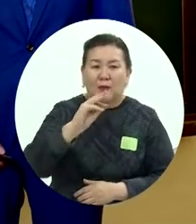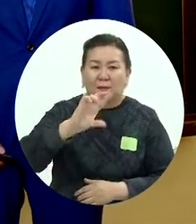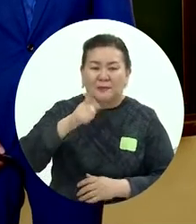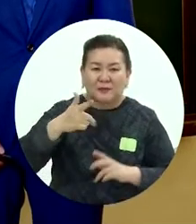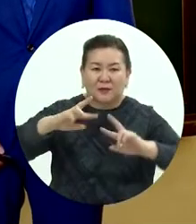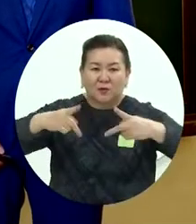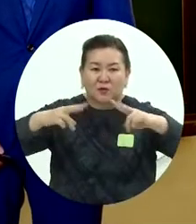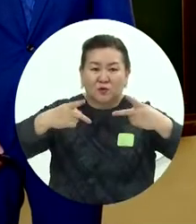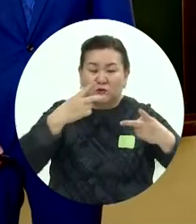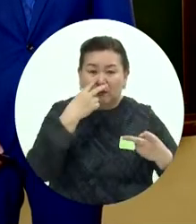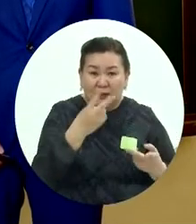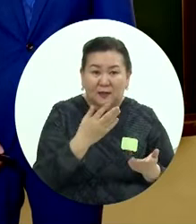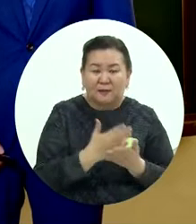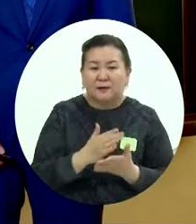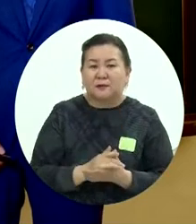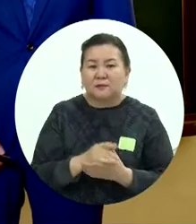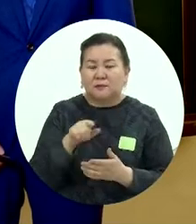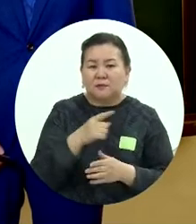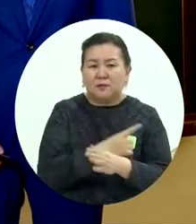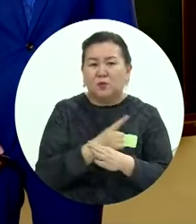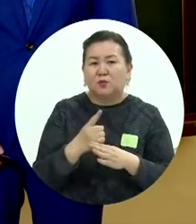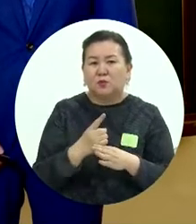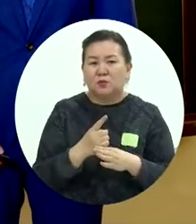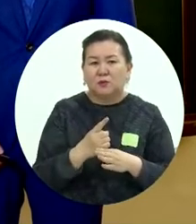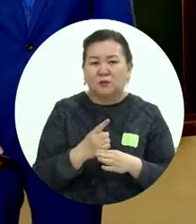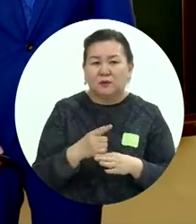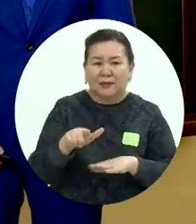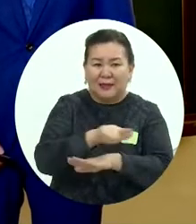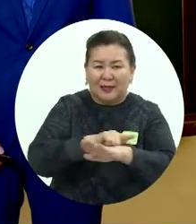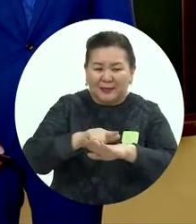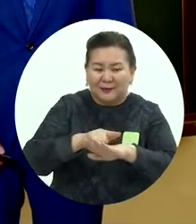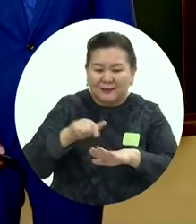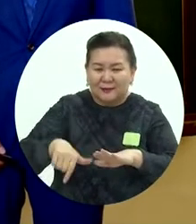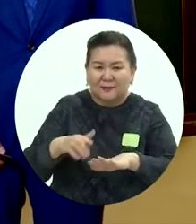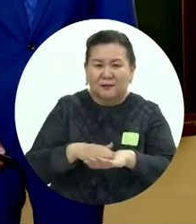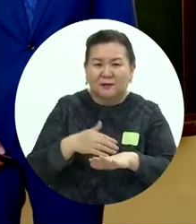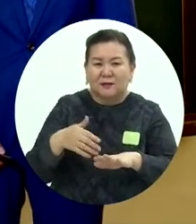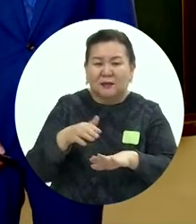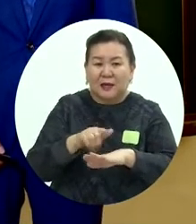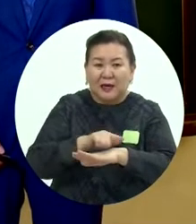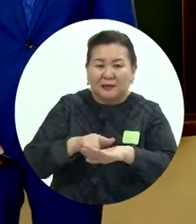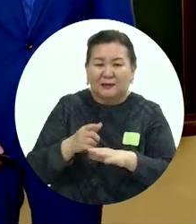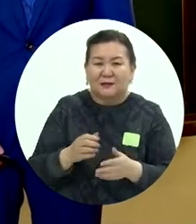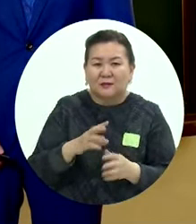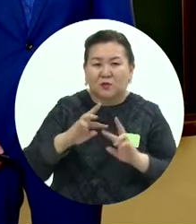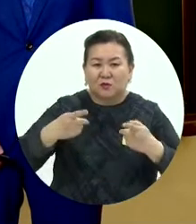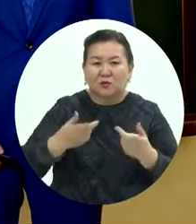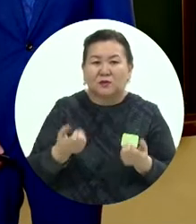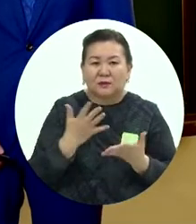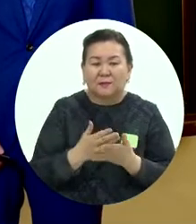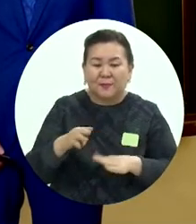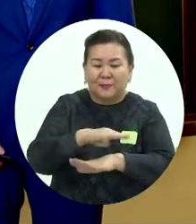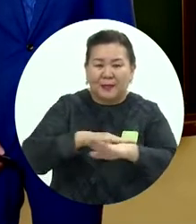хайлна, алдарлд орно гэсэн. За үүний үр дүнд гадаргын хэлбэр өөрчлөгдөнө. За цэвдгийн нийт